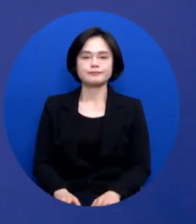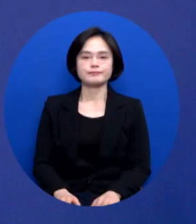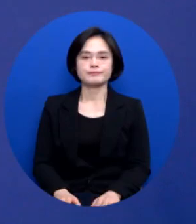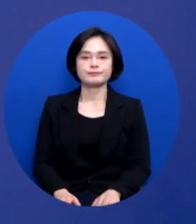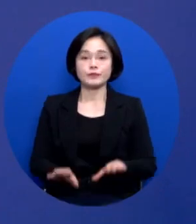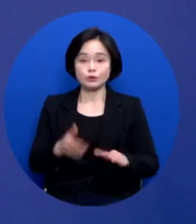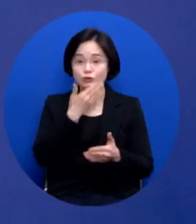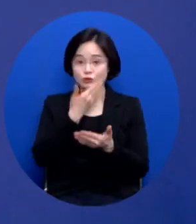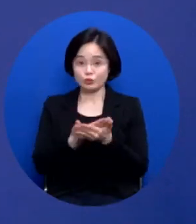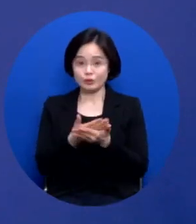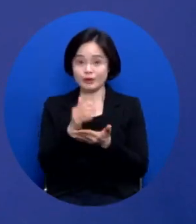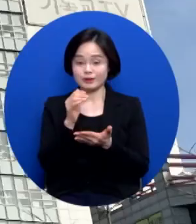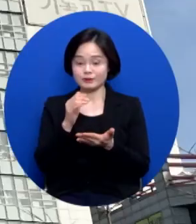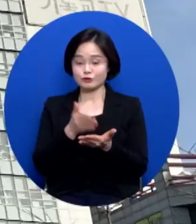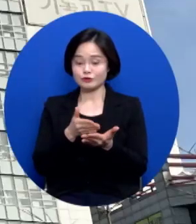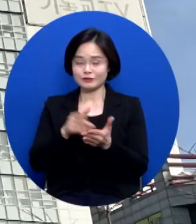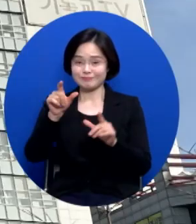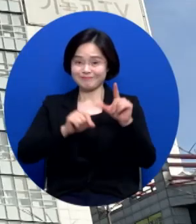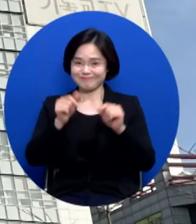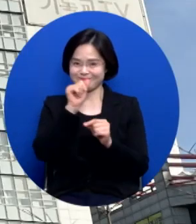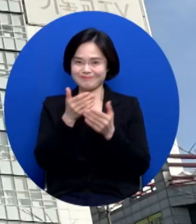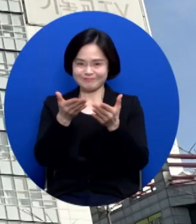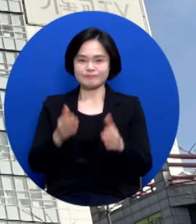오늘의 주요 단신입니다.